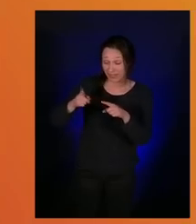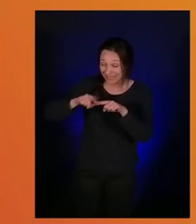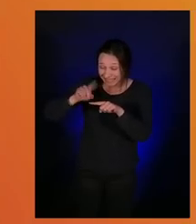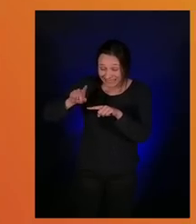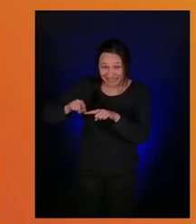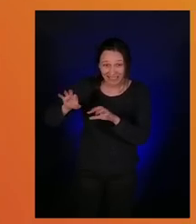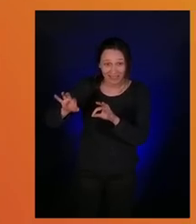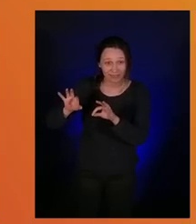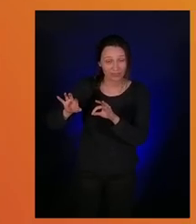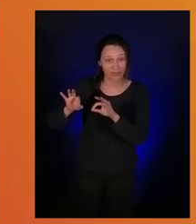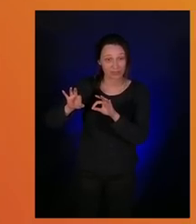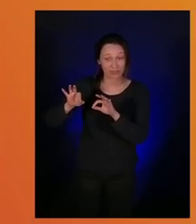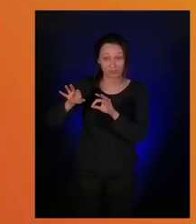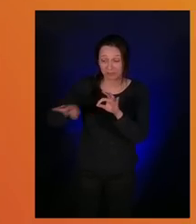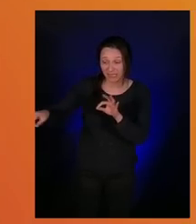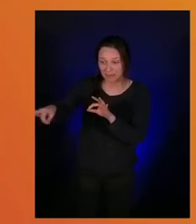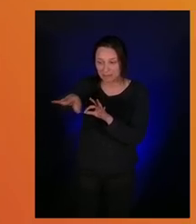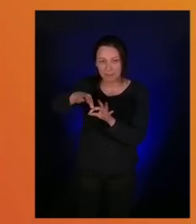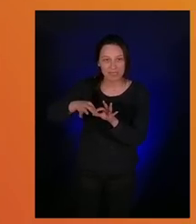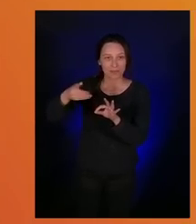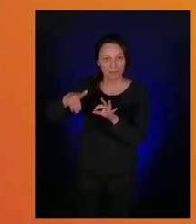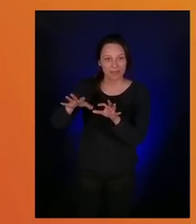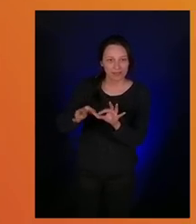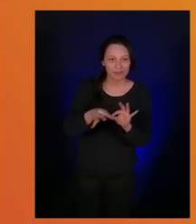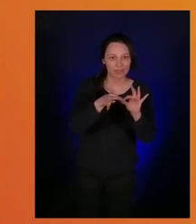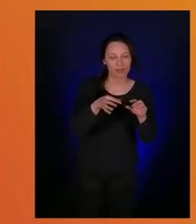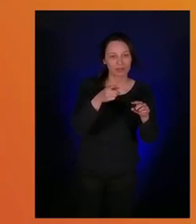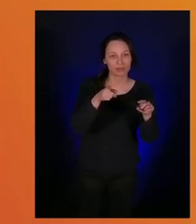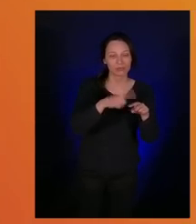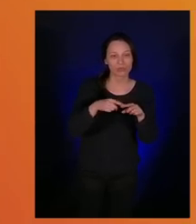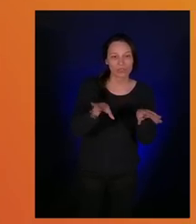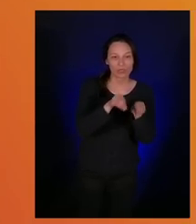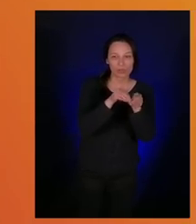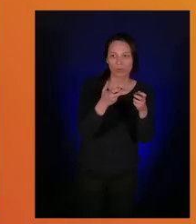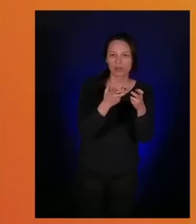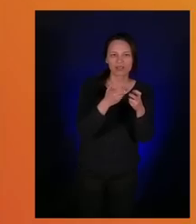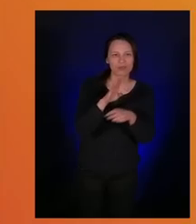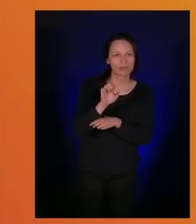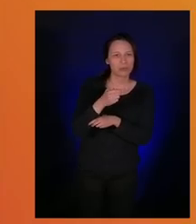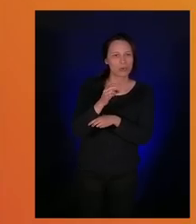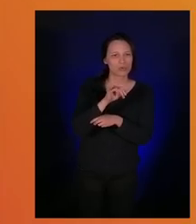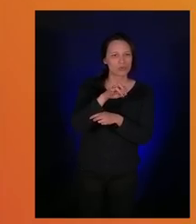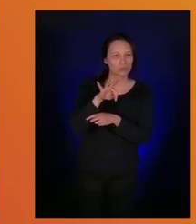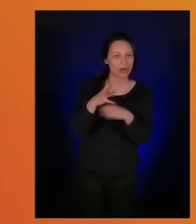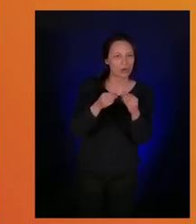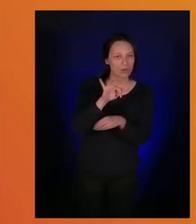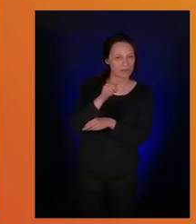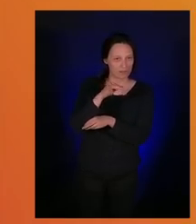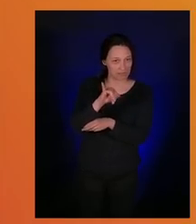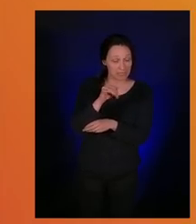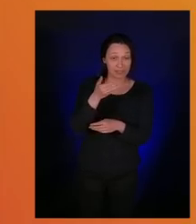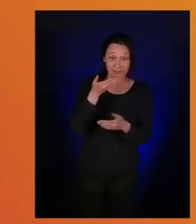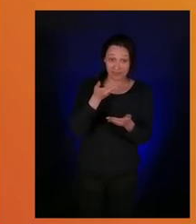à, dans notre périmètre, mais qui ne relèvent pas de la Confédération, comme Benoît Prachon qui a gracié les comptes, ou le FNI,